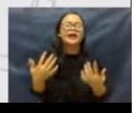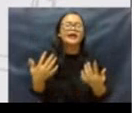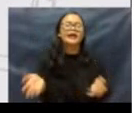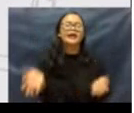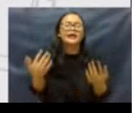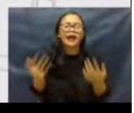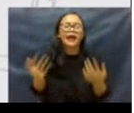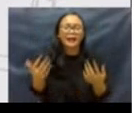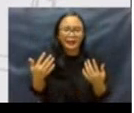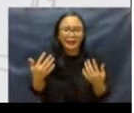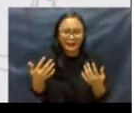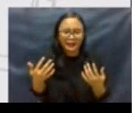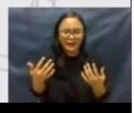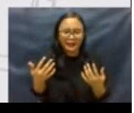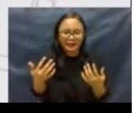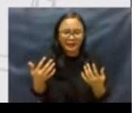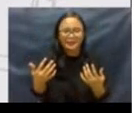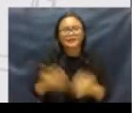terbiasa.